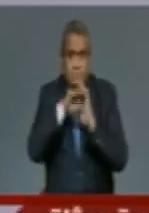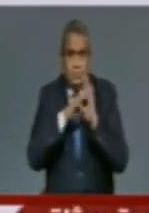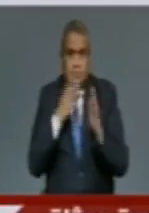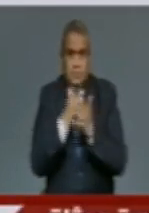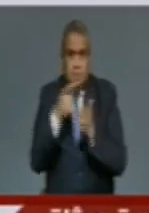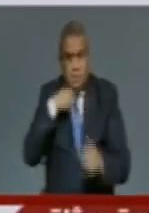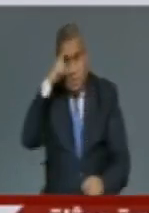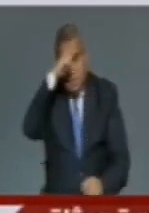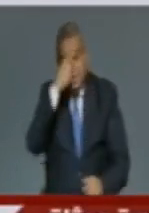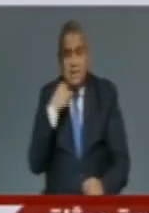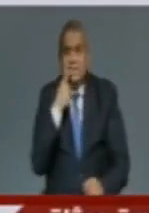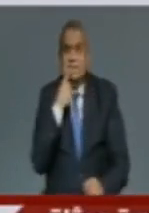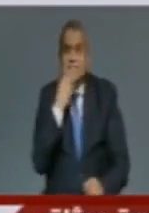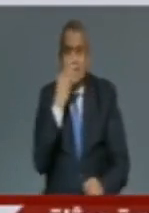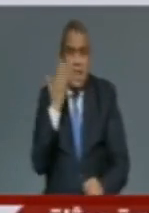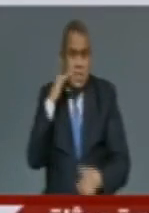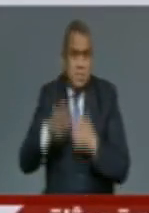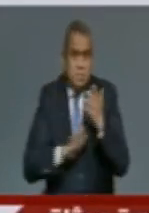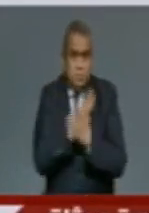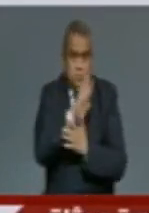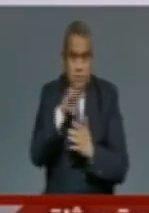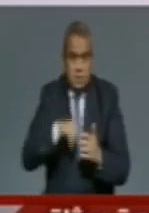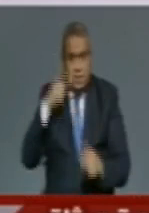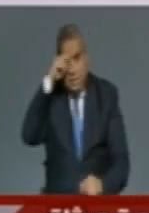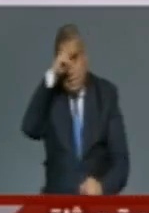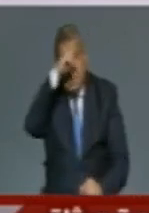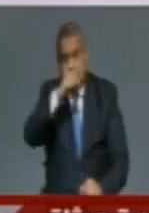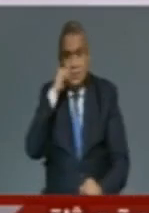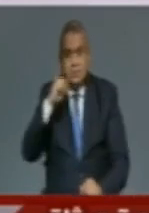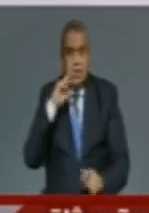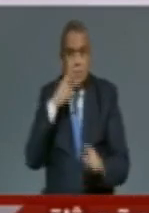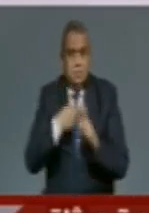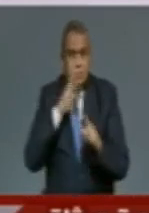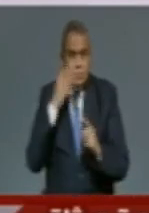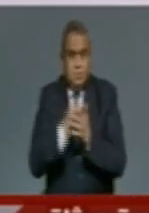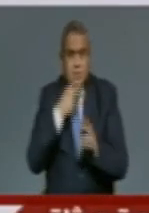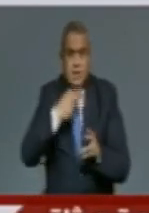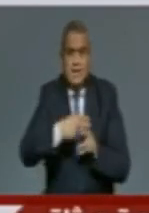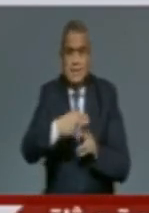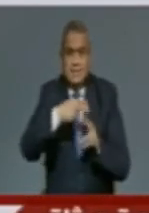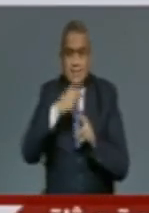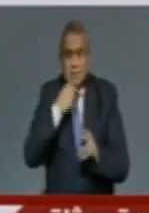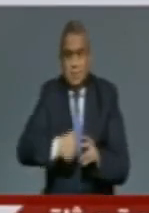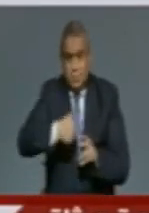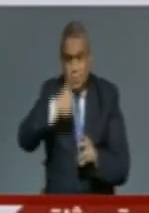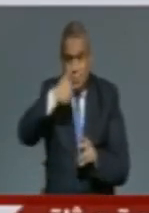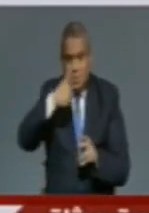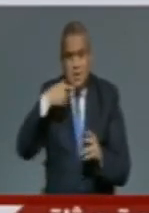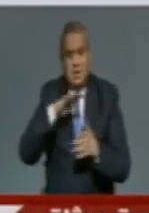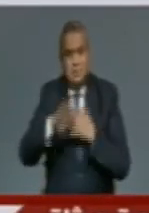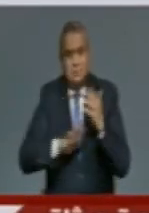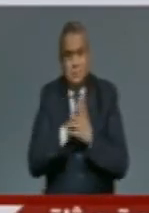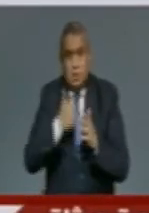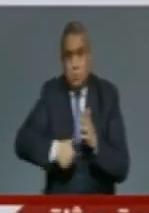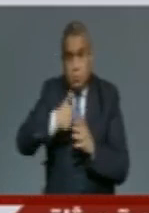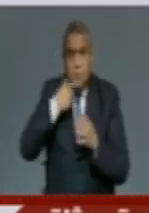خلال 3 سنوات ألقى بصعوبات كبيرة جدا أمام استمرار نجاحنا الفعال في